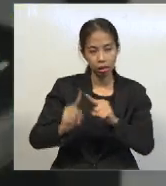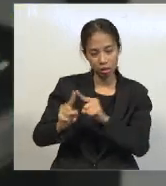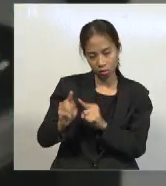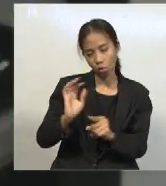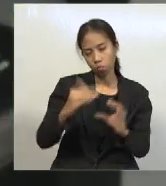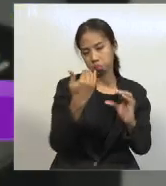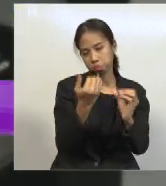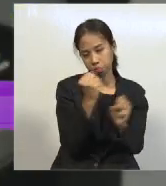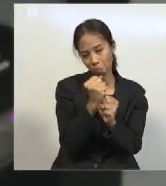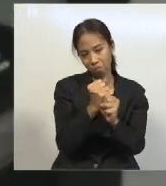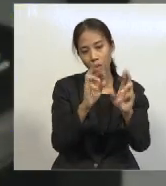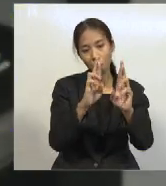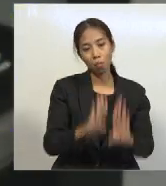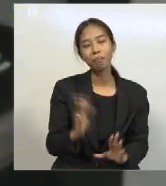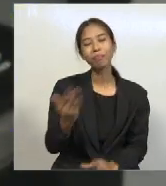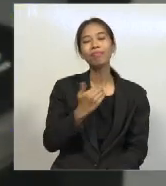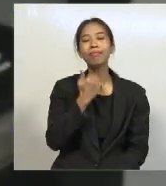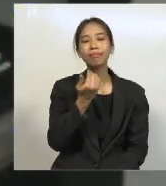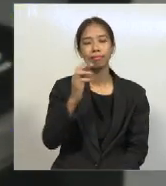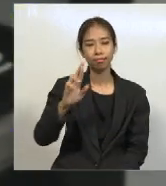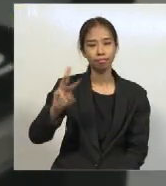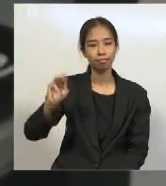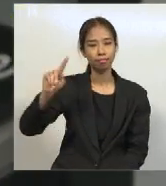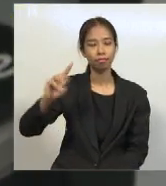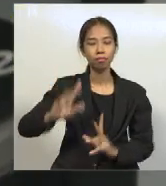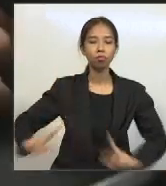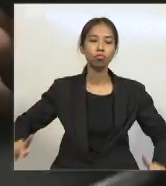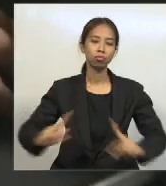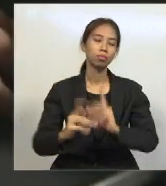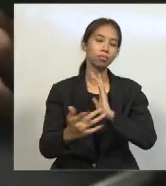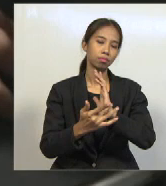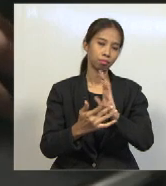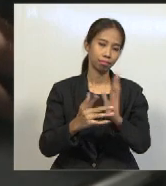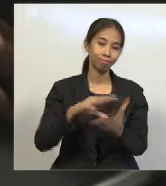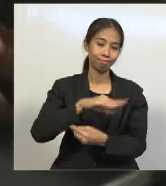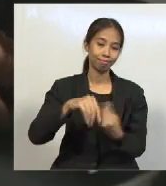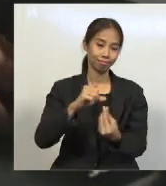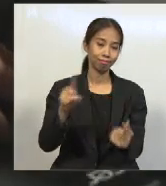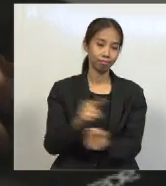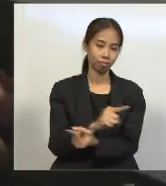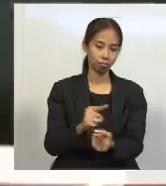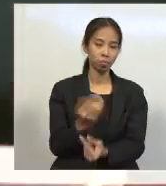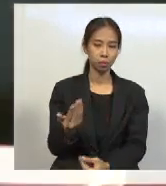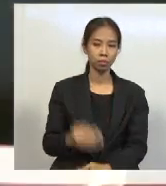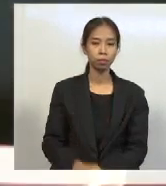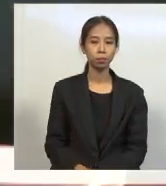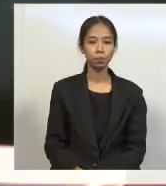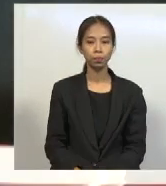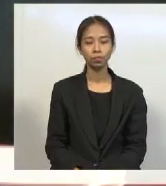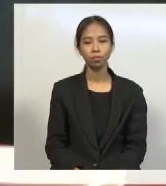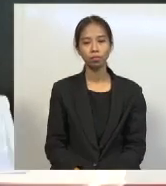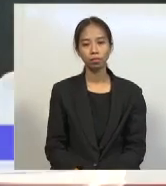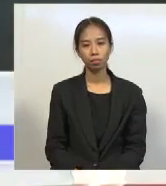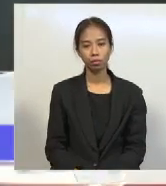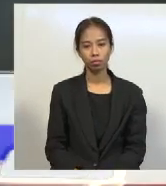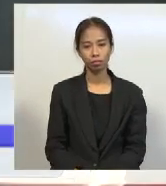วดเร็วที่สุดด้วยค่ะฟังเสียงท่านรัฐมนตรีว่าการกระทรวงดิจิทัลเพื่อเศรษฐกิจและสังคมค่ะ เป็นเรื่องของการเขียน